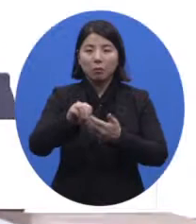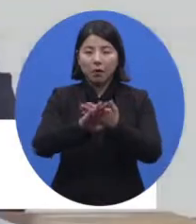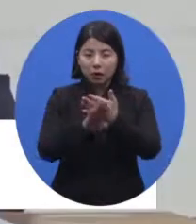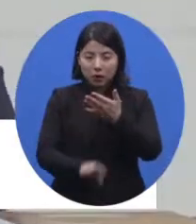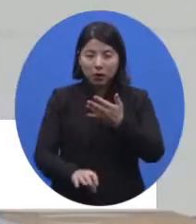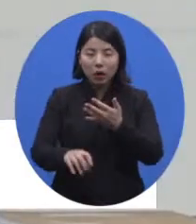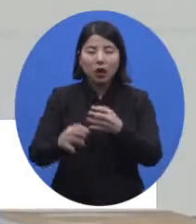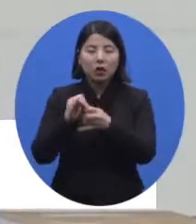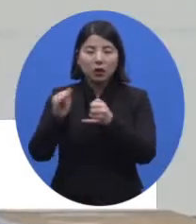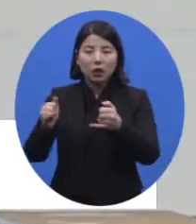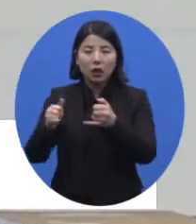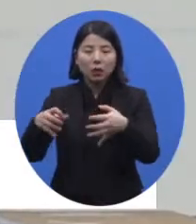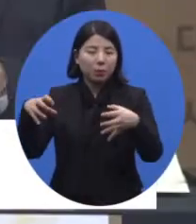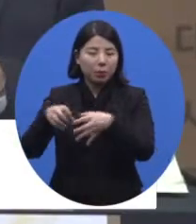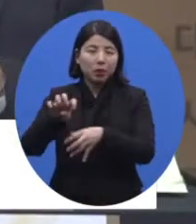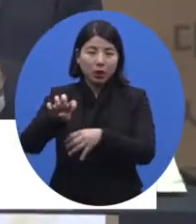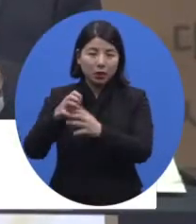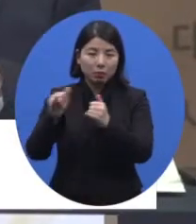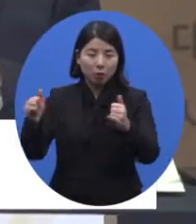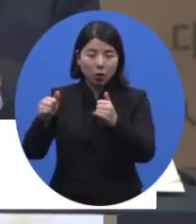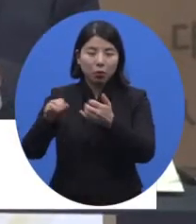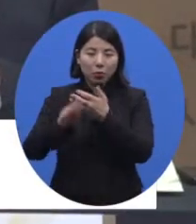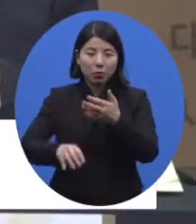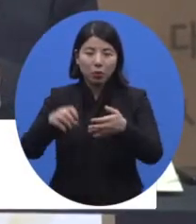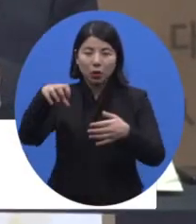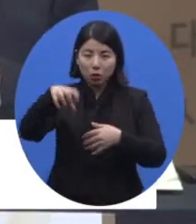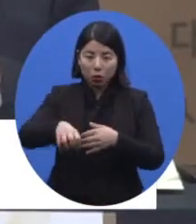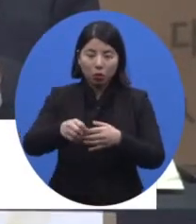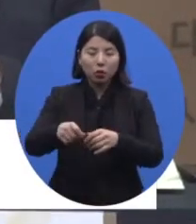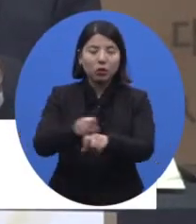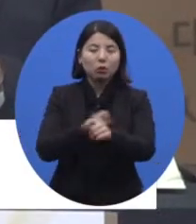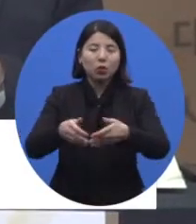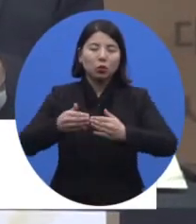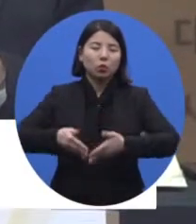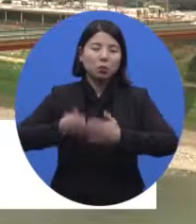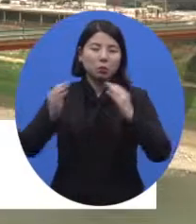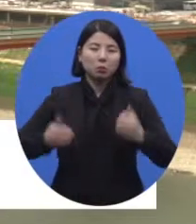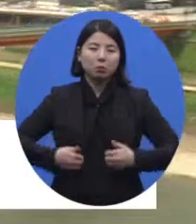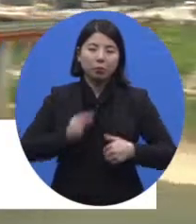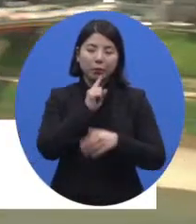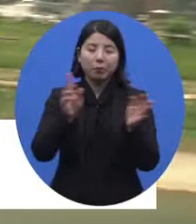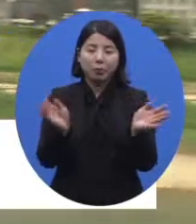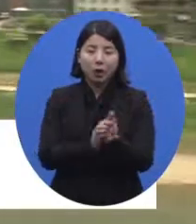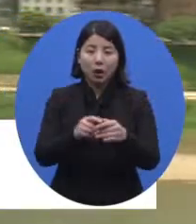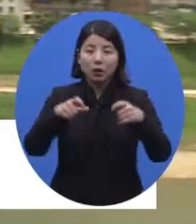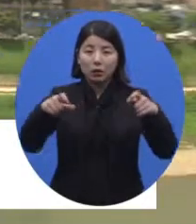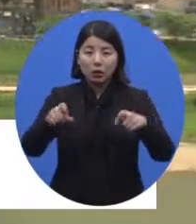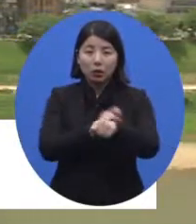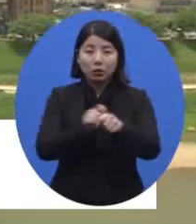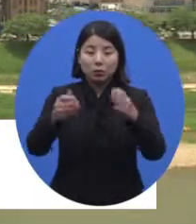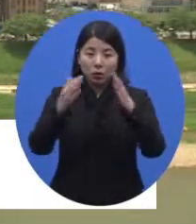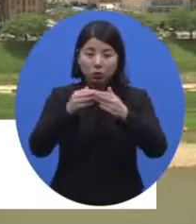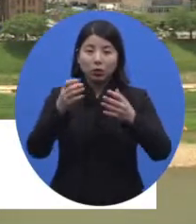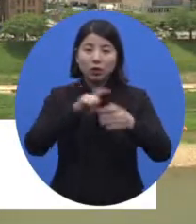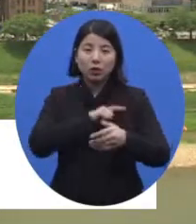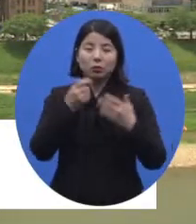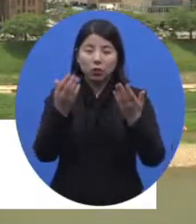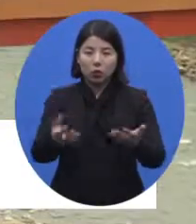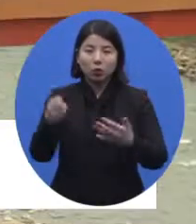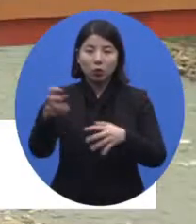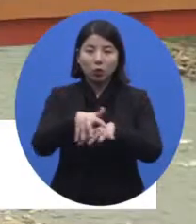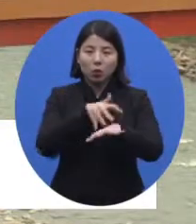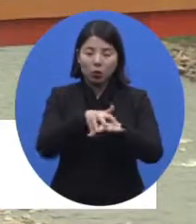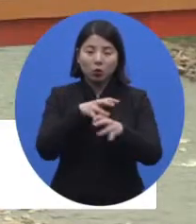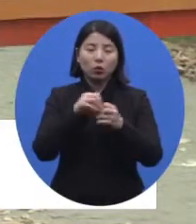인구 밀도 40명 미만인 군 단위는 특례군을 도입해야 한다는 주장이 제기됐습니다. 지역에 특례군 명칭을 부여하고